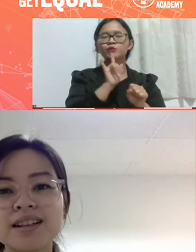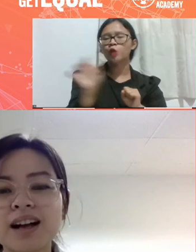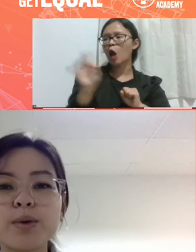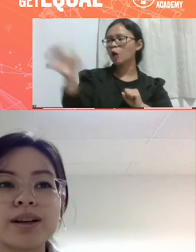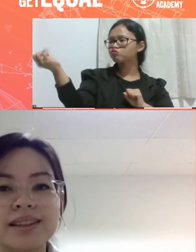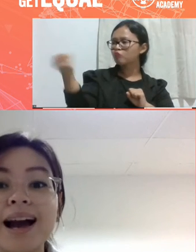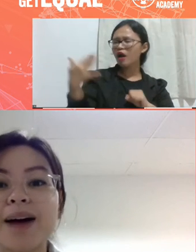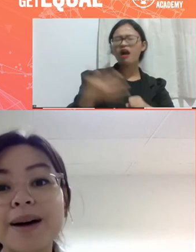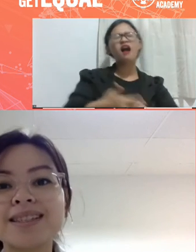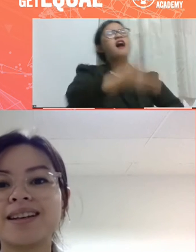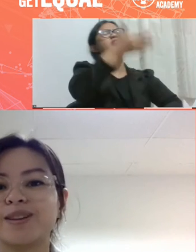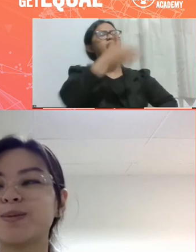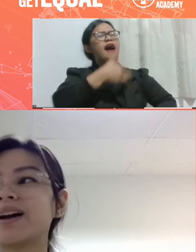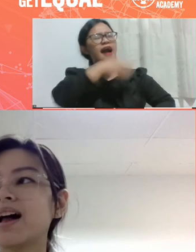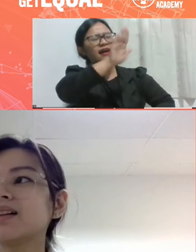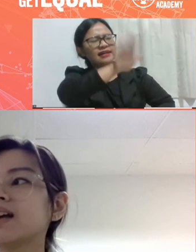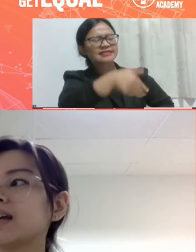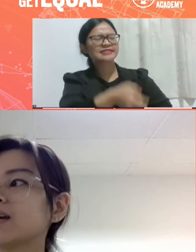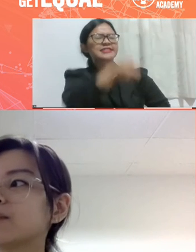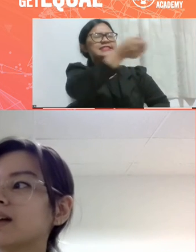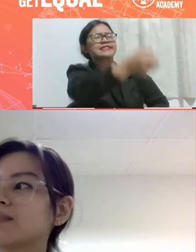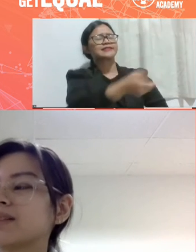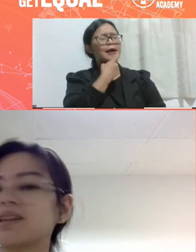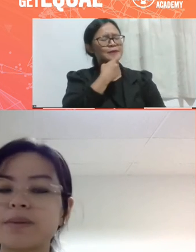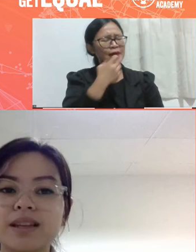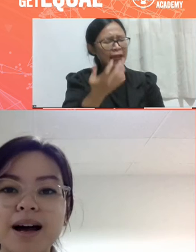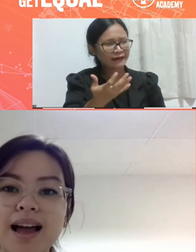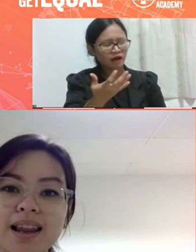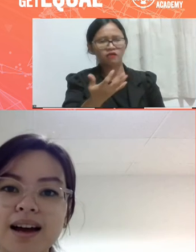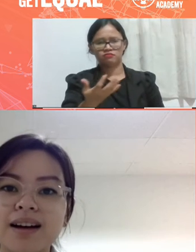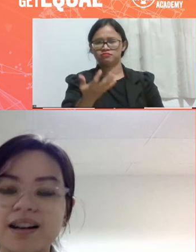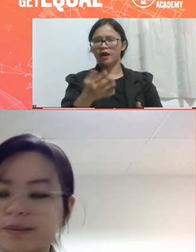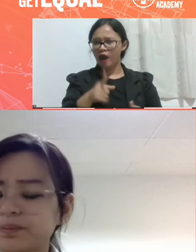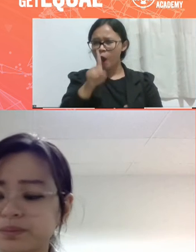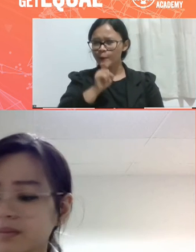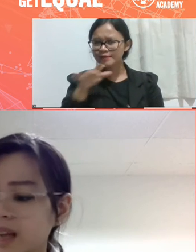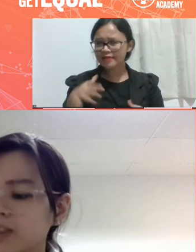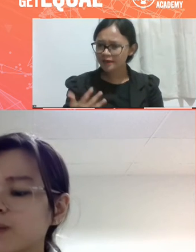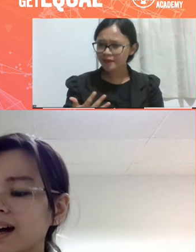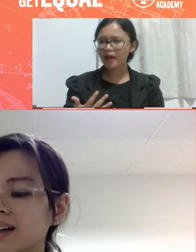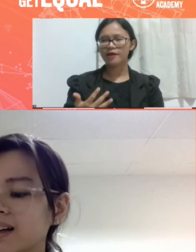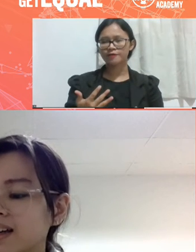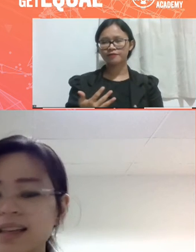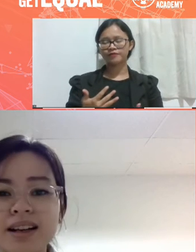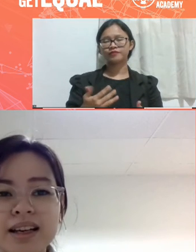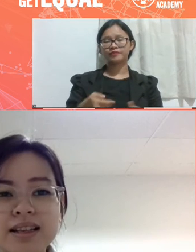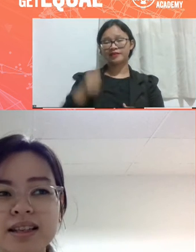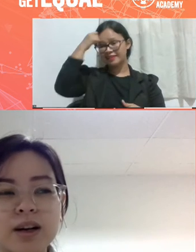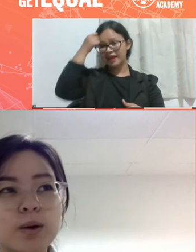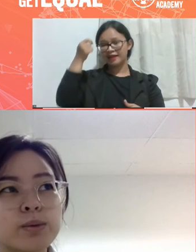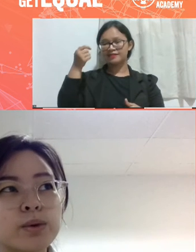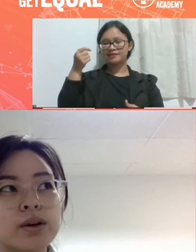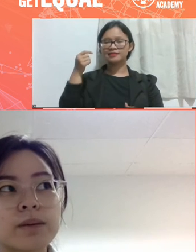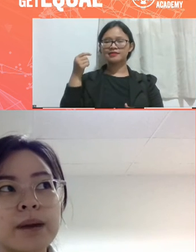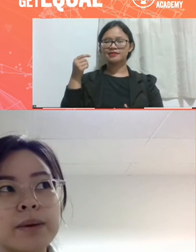anak kecil kamu ngertinya apa sih gitu, padahal kita melihat misalnya seperti Malala atau bahkan Israhir sih